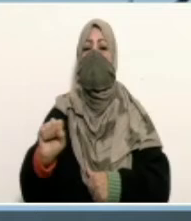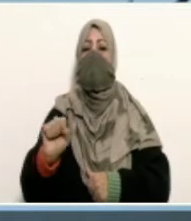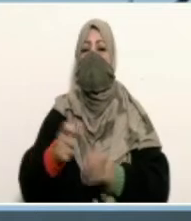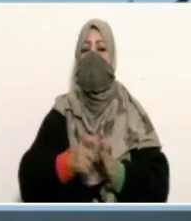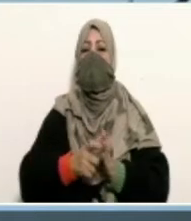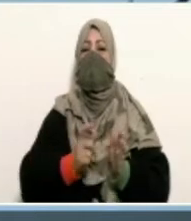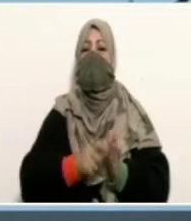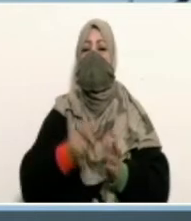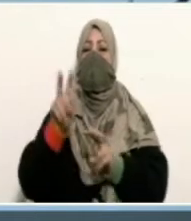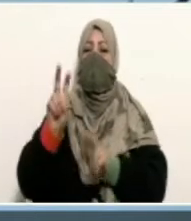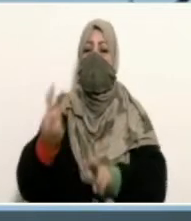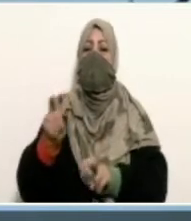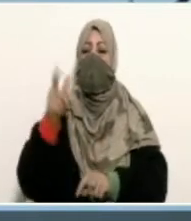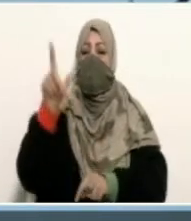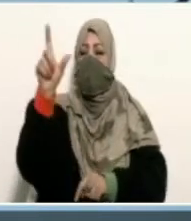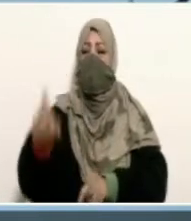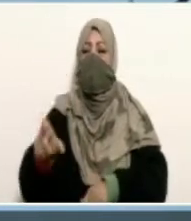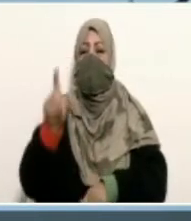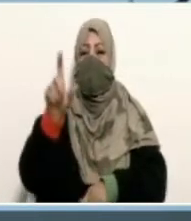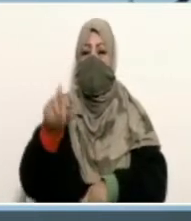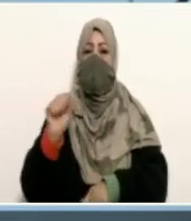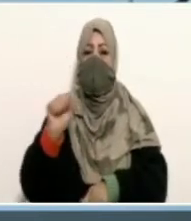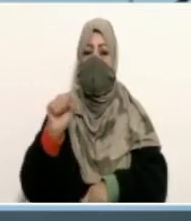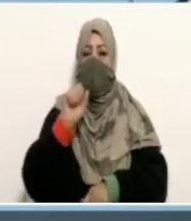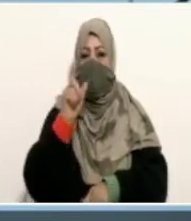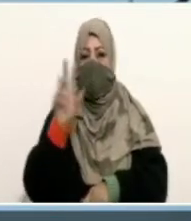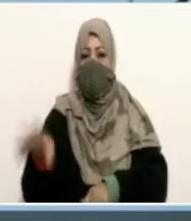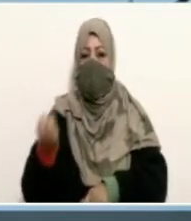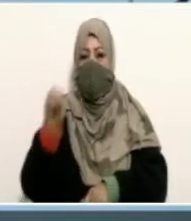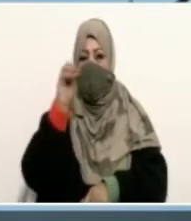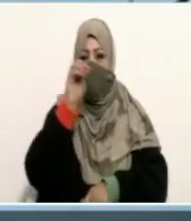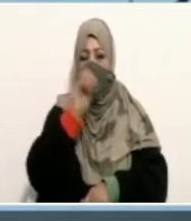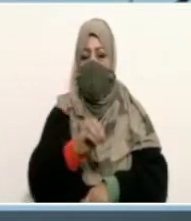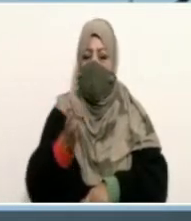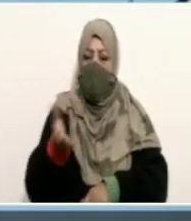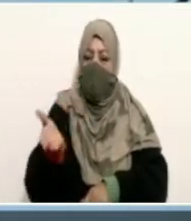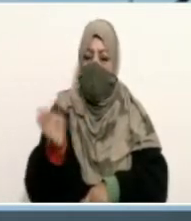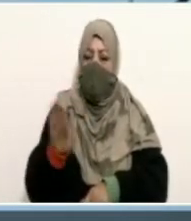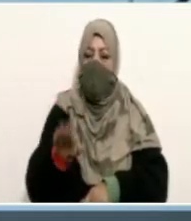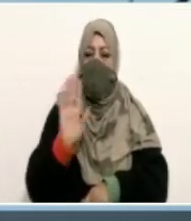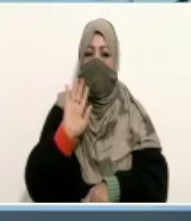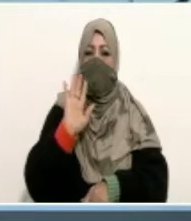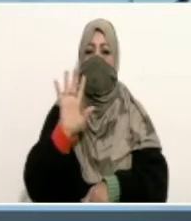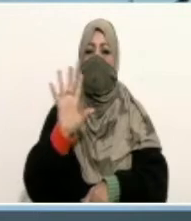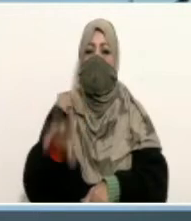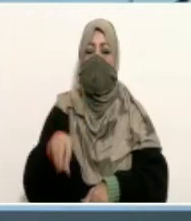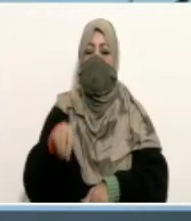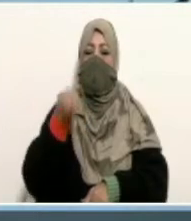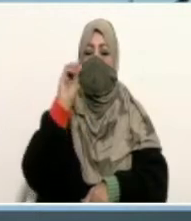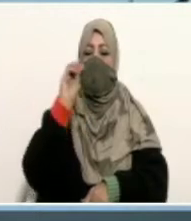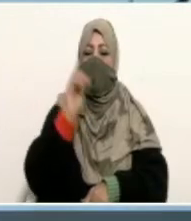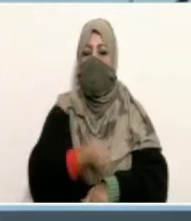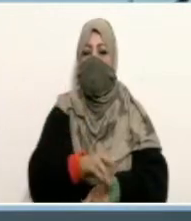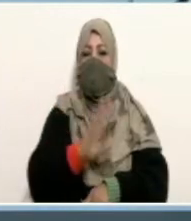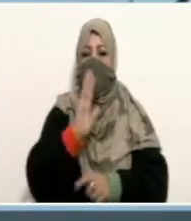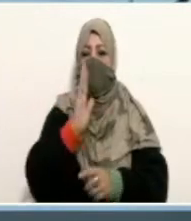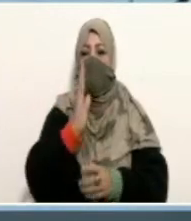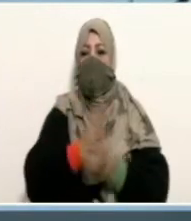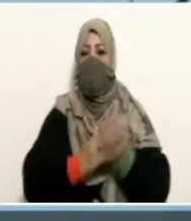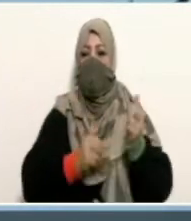انتقل إلى رحمة الله وتوفي انتقل الحبس بعده إلى عاقبه على حسب يعني الحبسية.